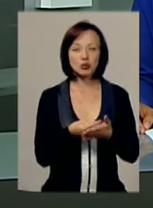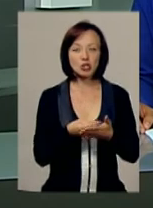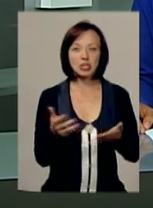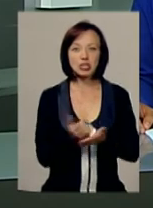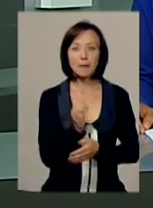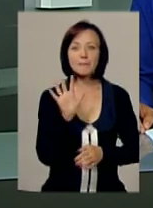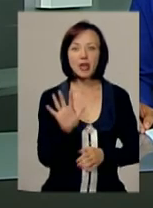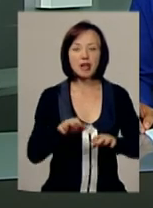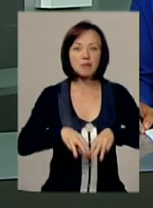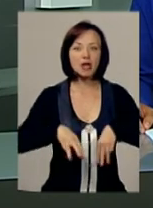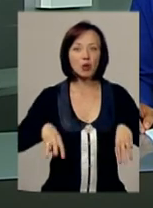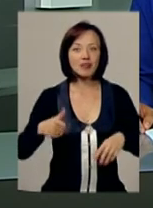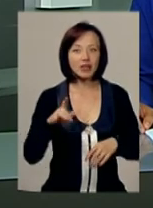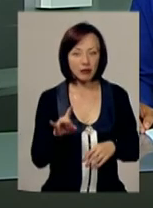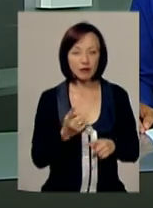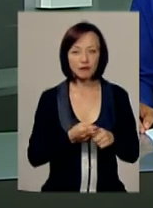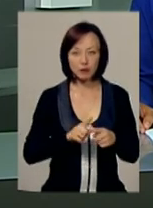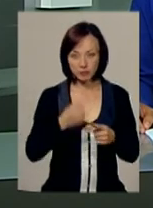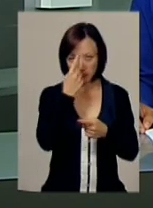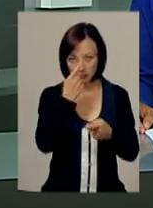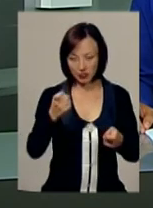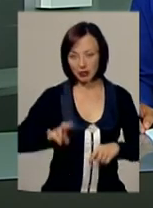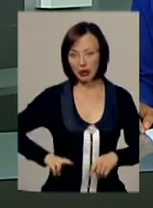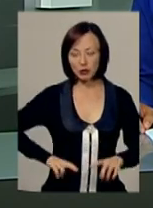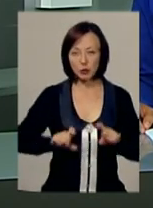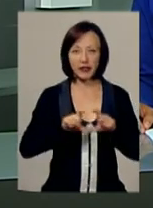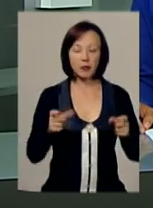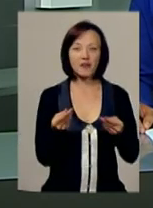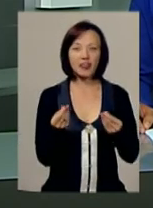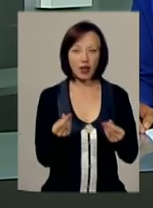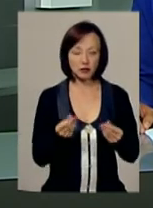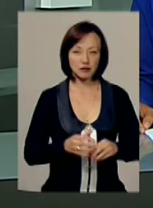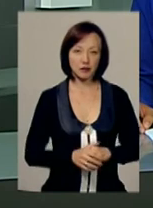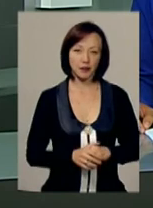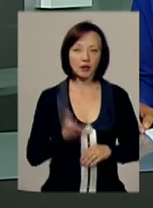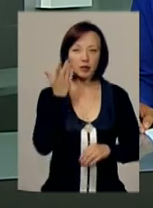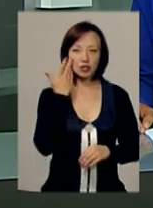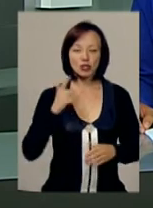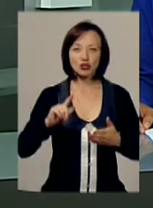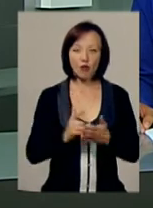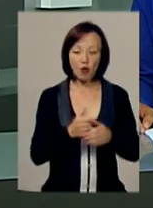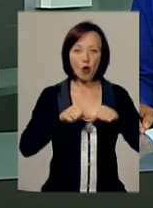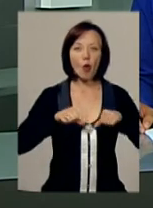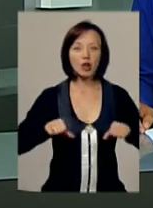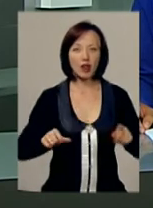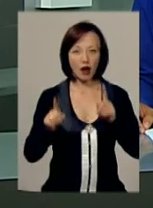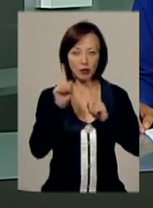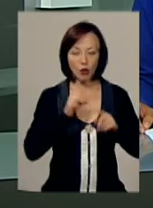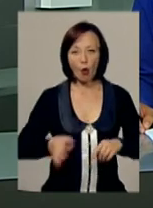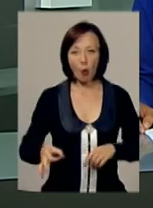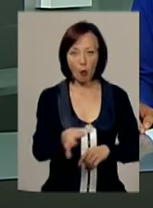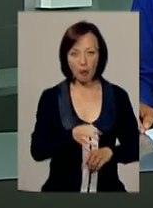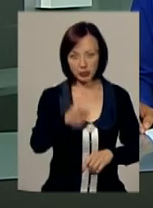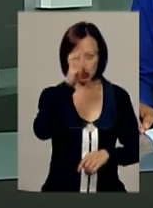5 мільйонів гривень. В цьому, принаймні, запевнив директор департаменту фінансів Сергій Панюшкевич під час чергової колегії